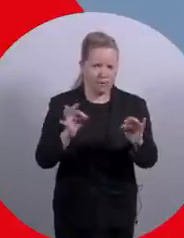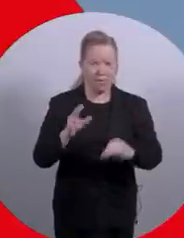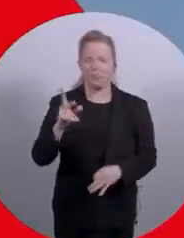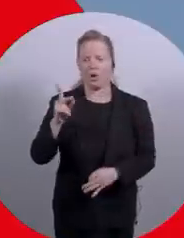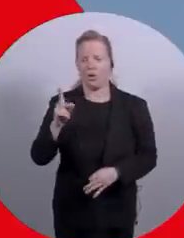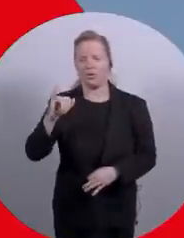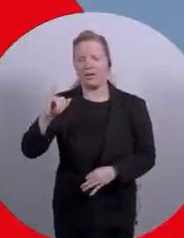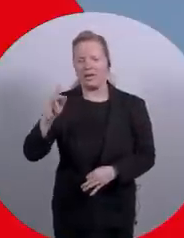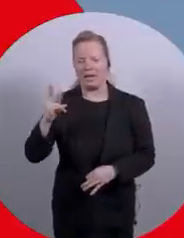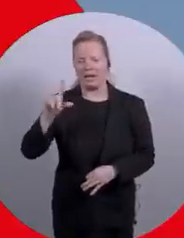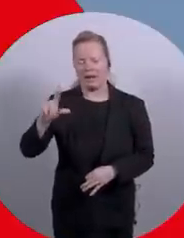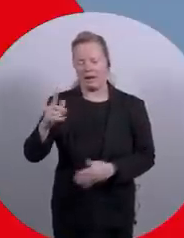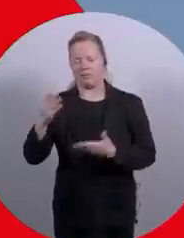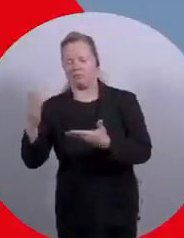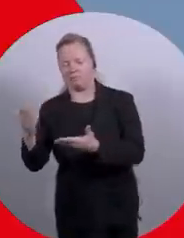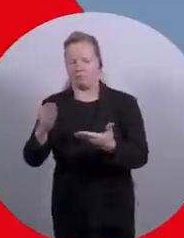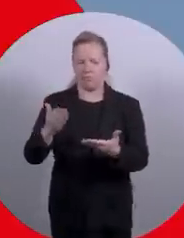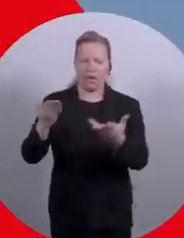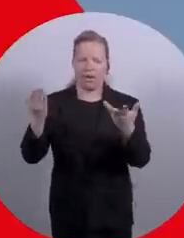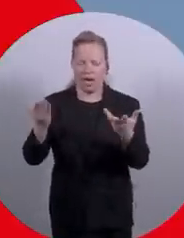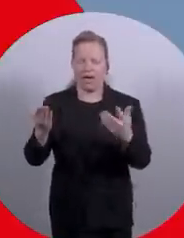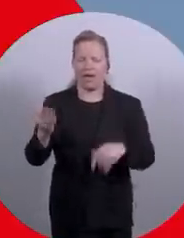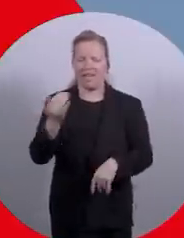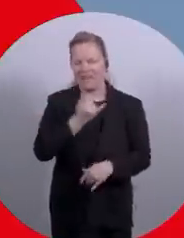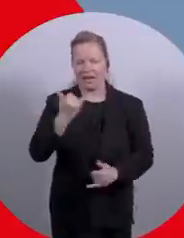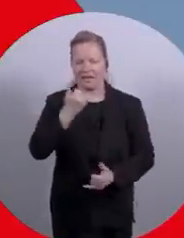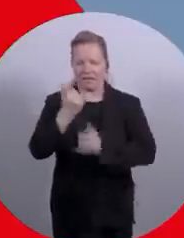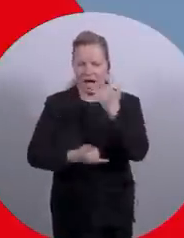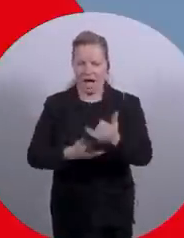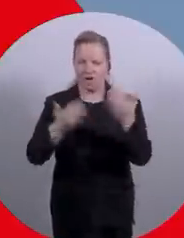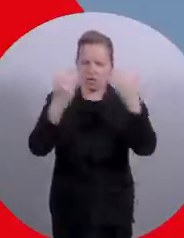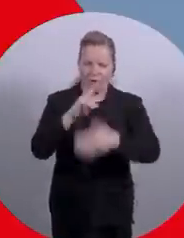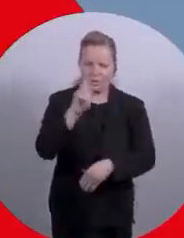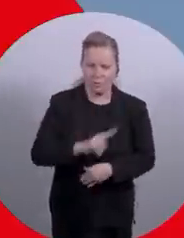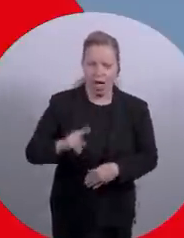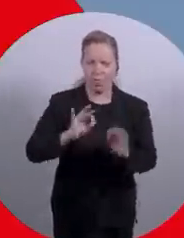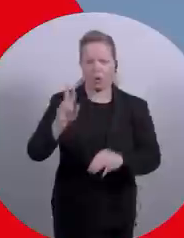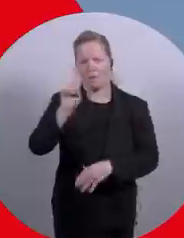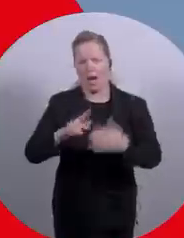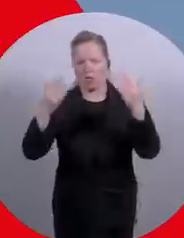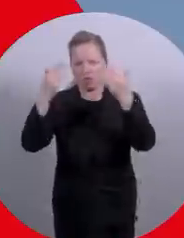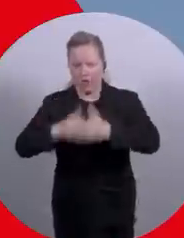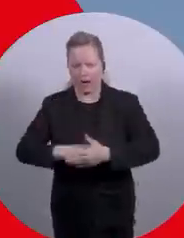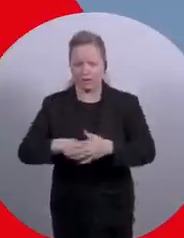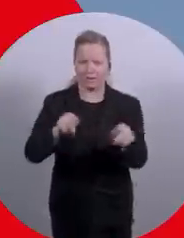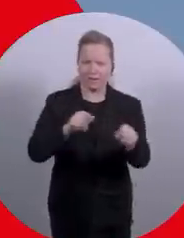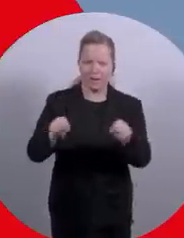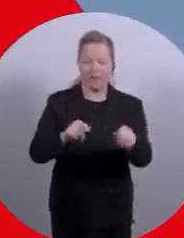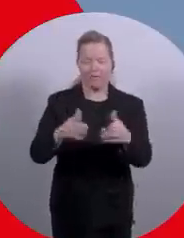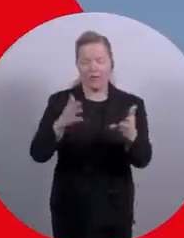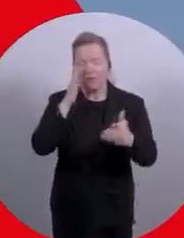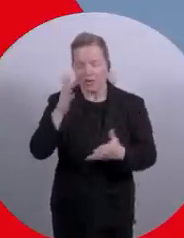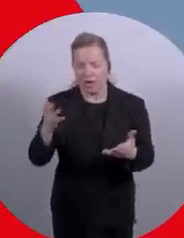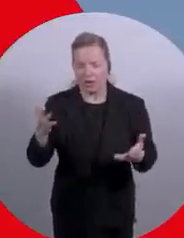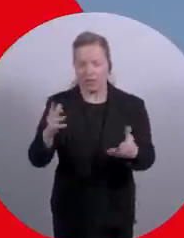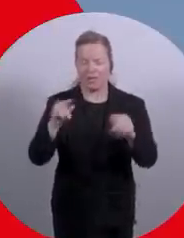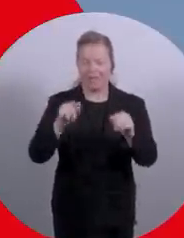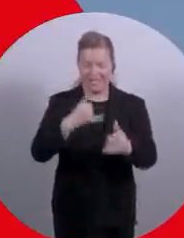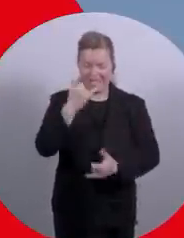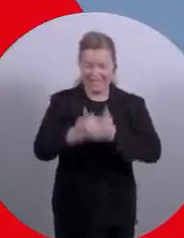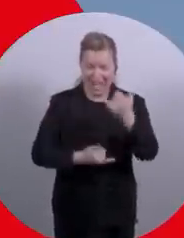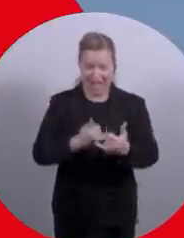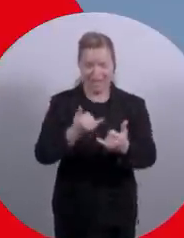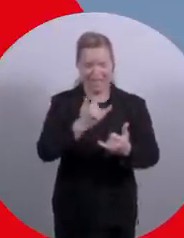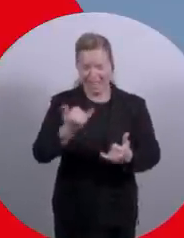hin oder her im Endeffekt ist jedes Jahr schwarz blau oder eben blau schwarz wie es werden wird wahrscheinlich ein verlorenes